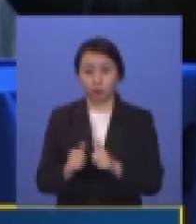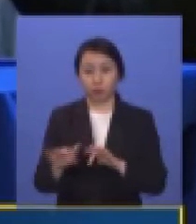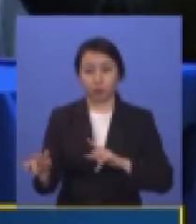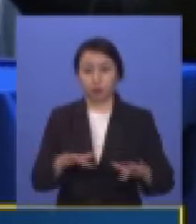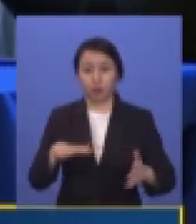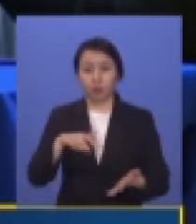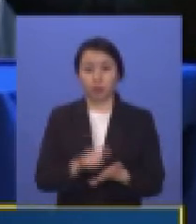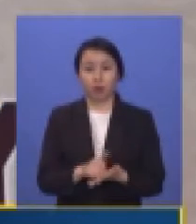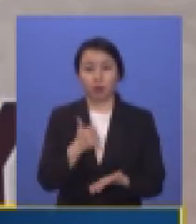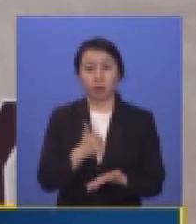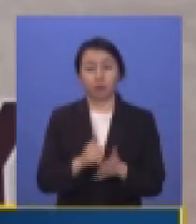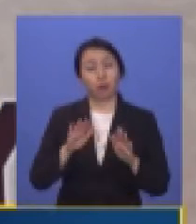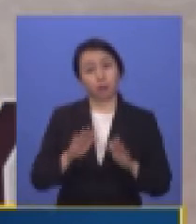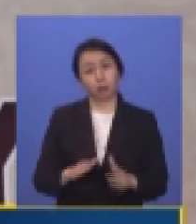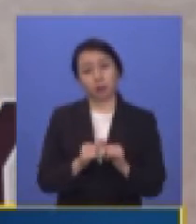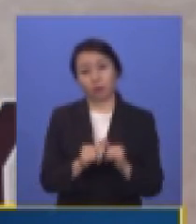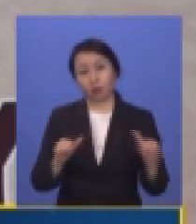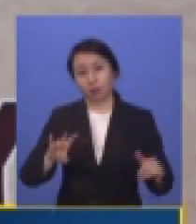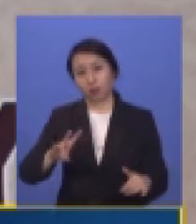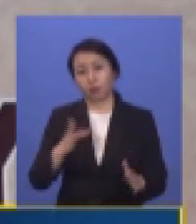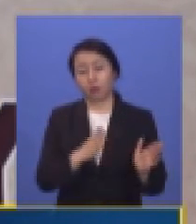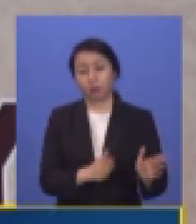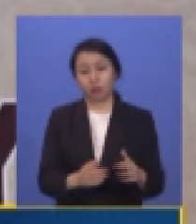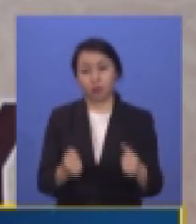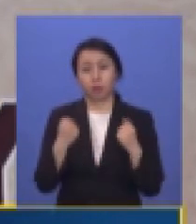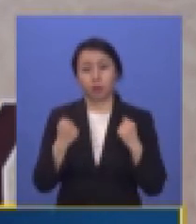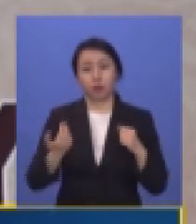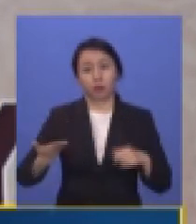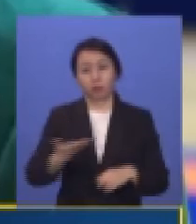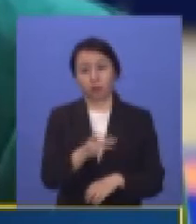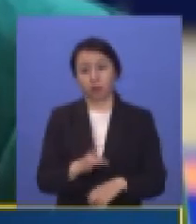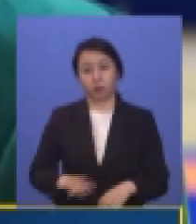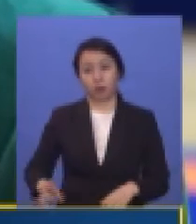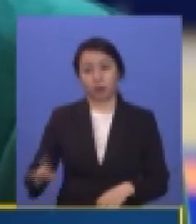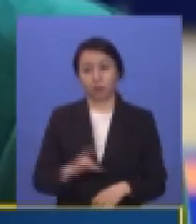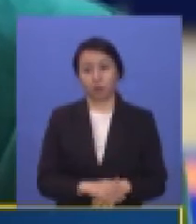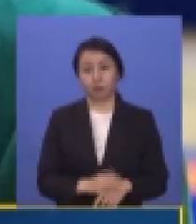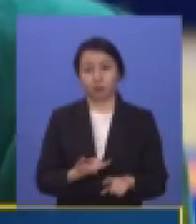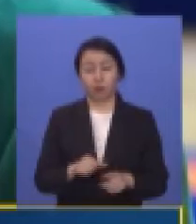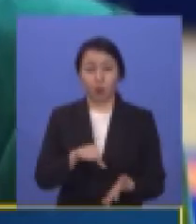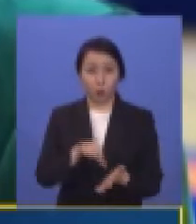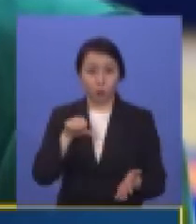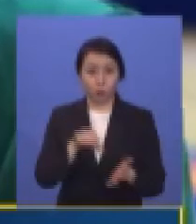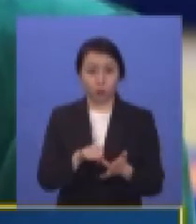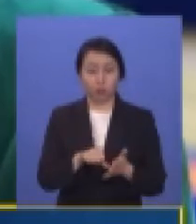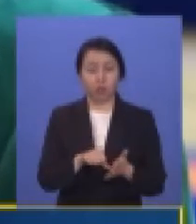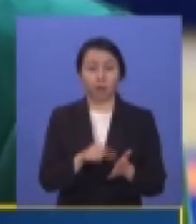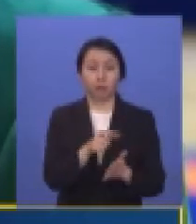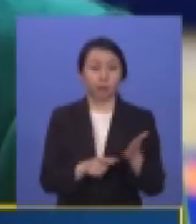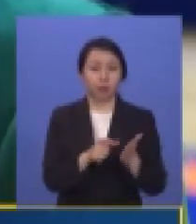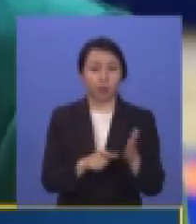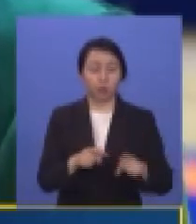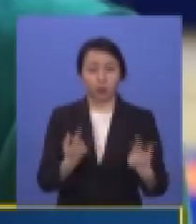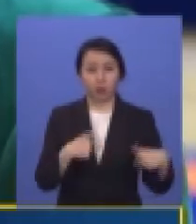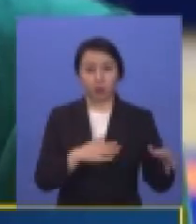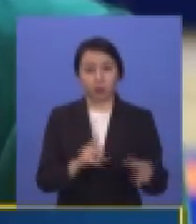мероприятие занимает особое место в развитии национальных видов спорта в нашем регионе. Участвуют акыны и айтыскеры. Организовали